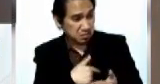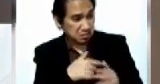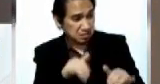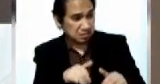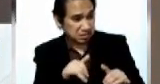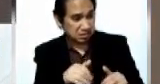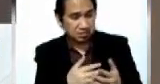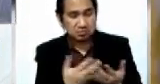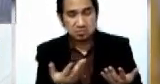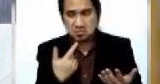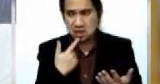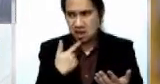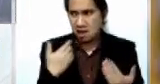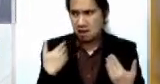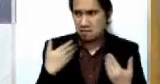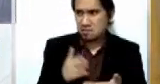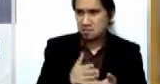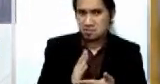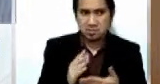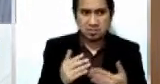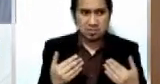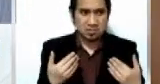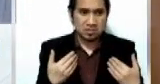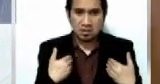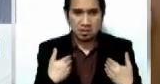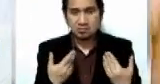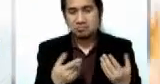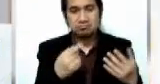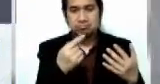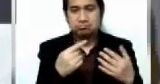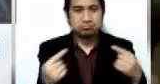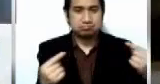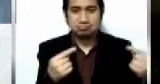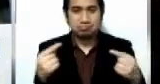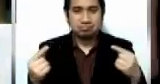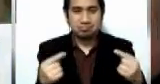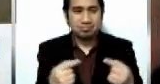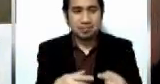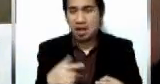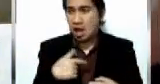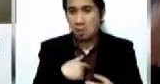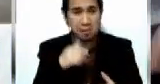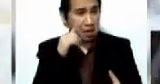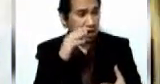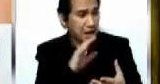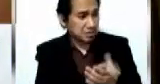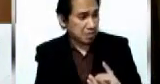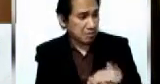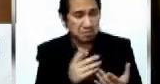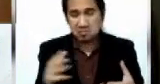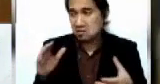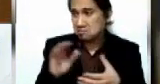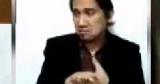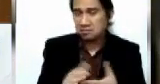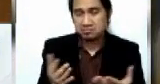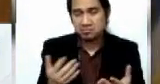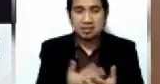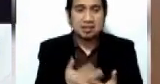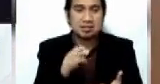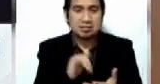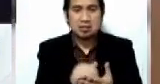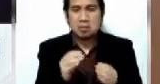to be here too. I have Stefano's name. Kasal ako sa kanya. Minahal ni Stefano. At mas iinit pa ang mga